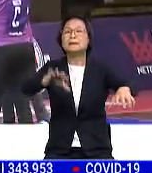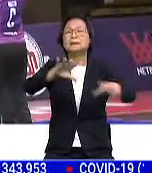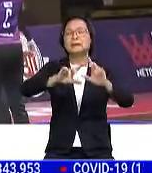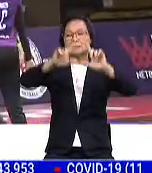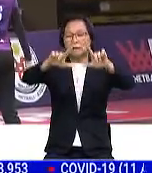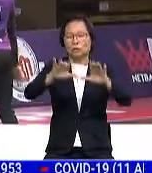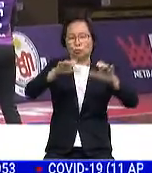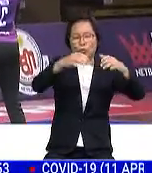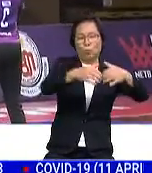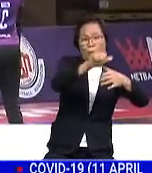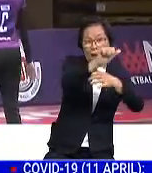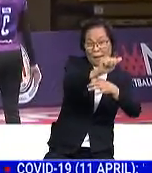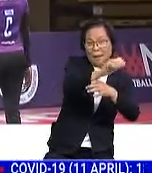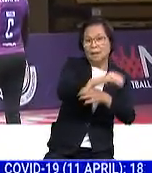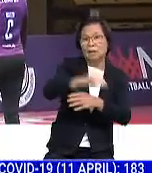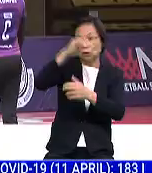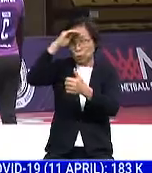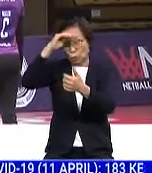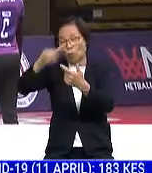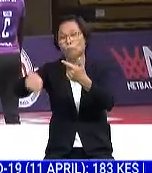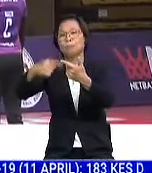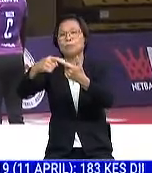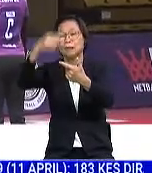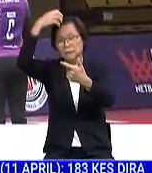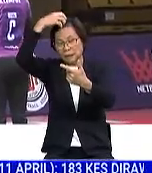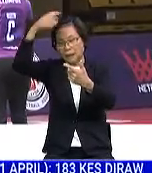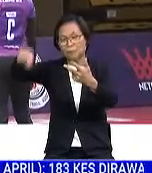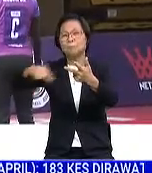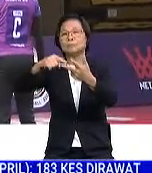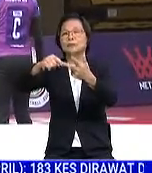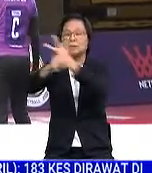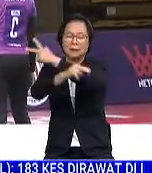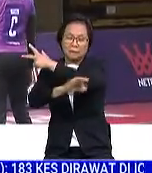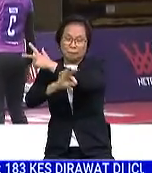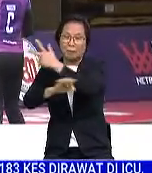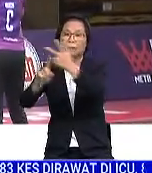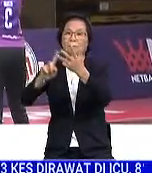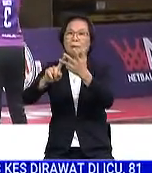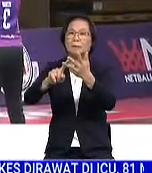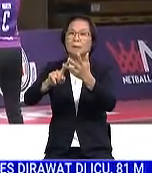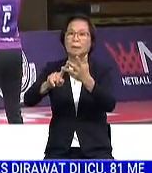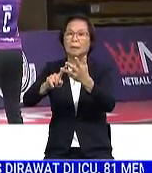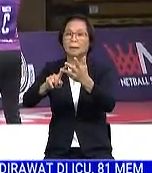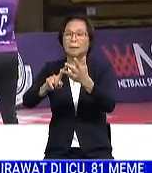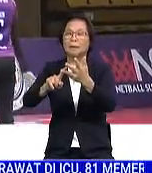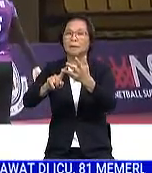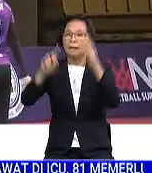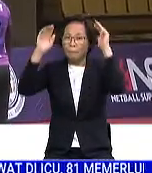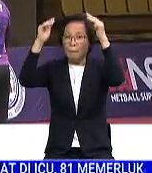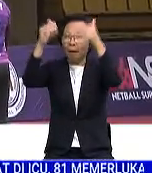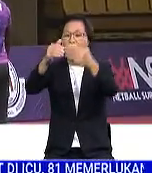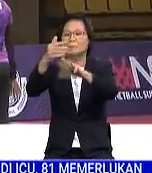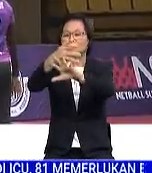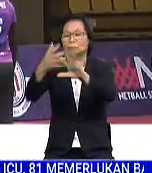diletak dalam kumpulan A, manakala Johor Jewels, Selangor Angels, Negeri Sembilan Venom dan Pahang Tulips dalam kumpulan